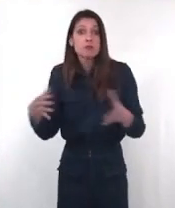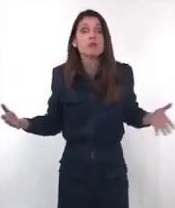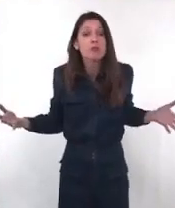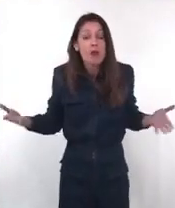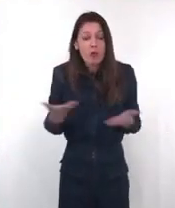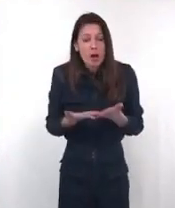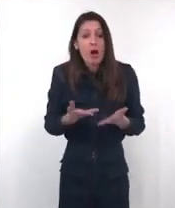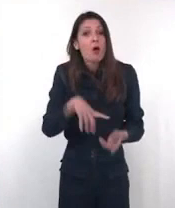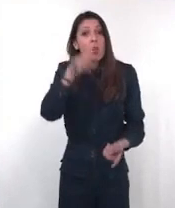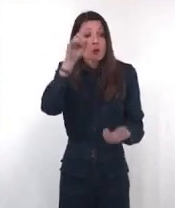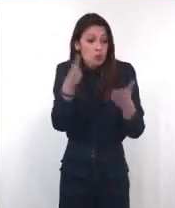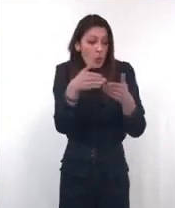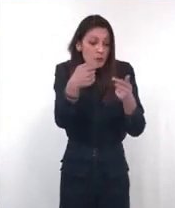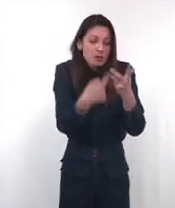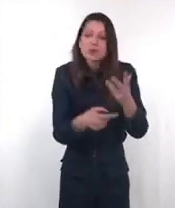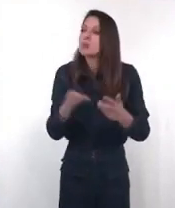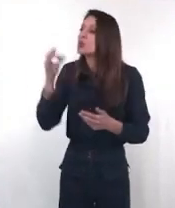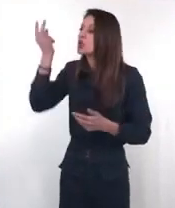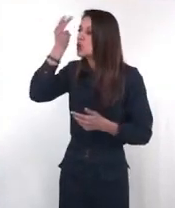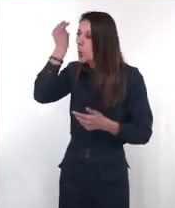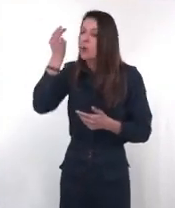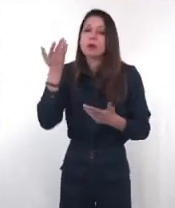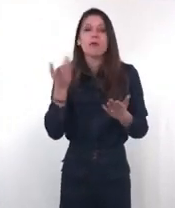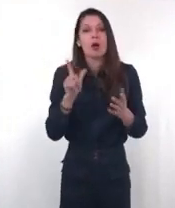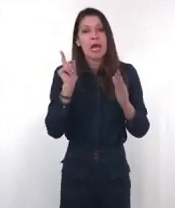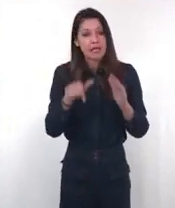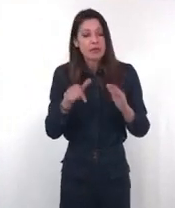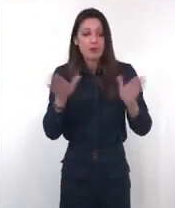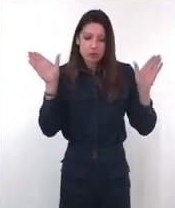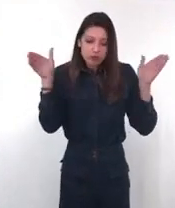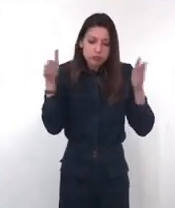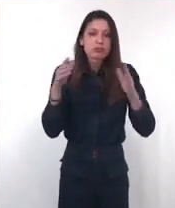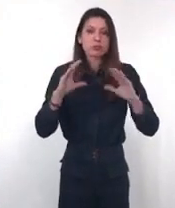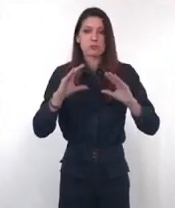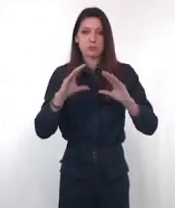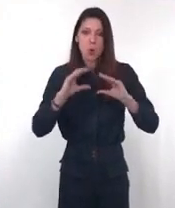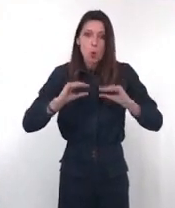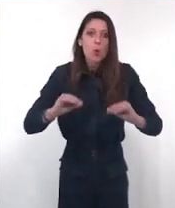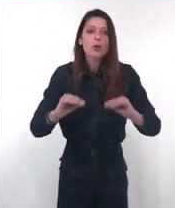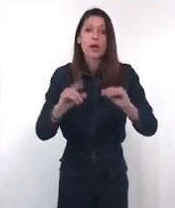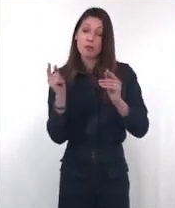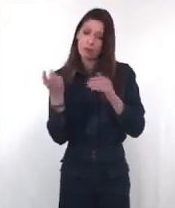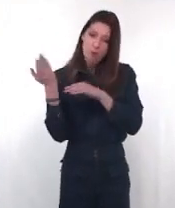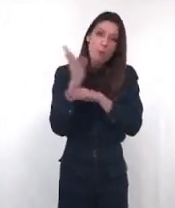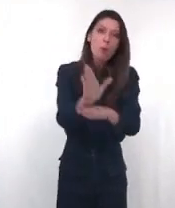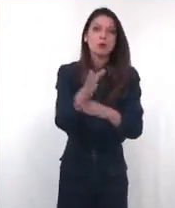Voilà, d'être pragmatique. J'ai compris la leçon. Et puis transparent. Merci. Non,